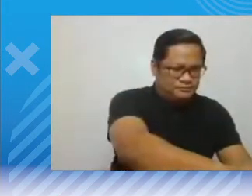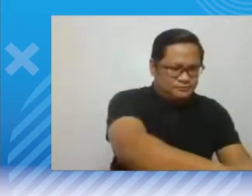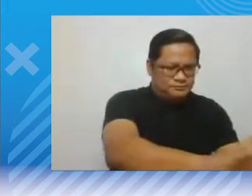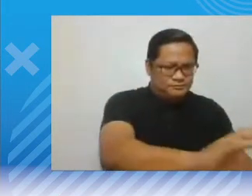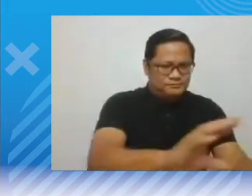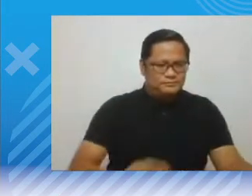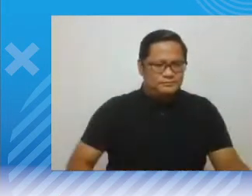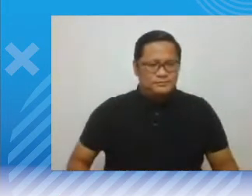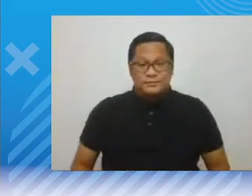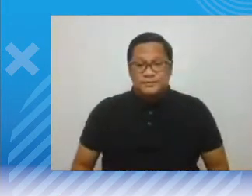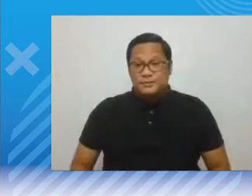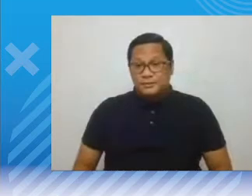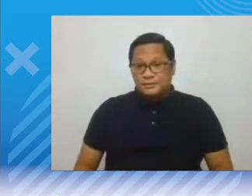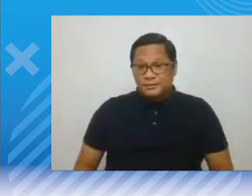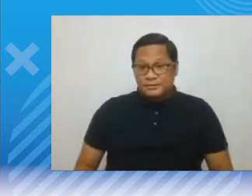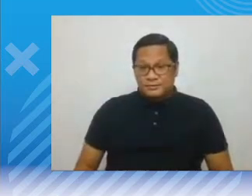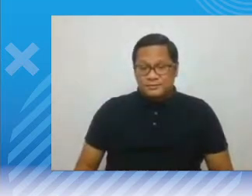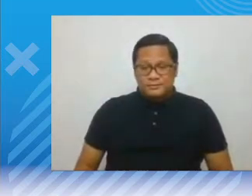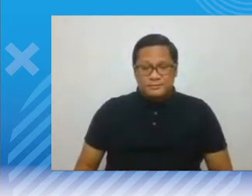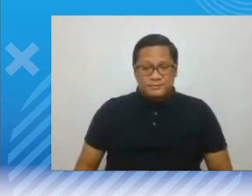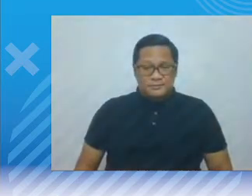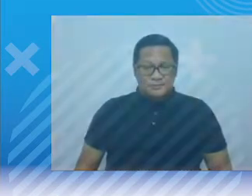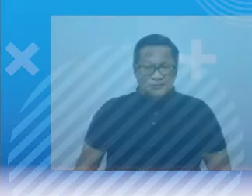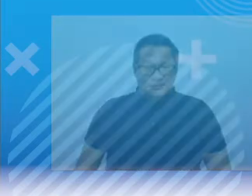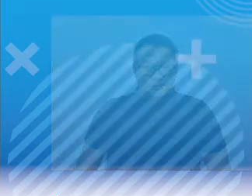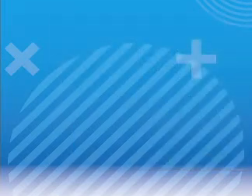oras na po? What time is it?